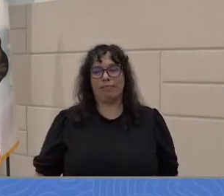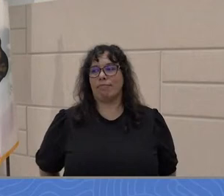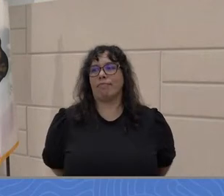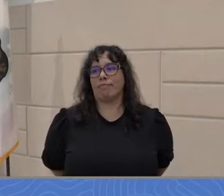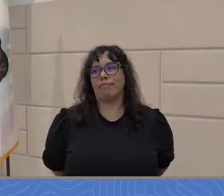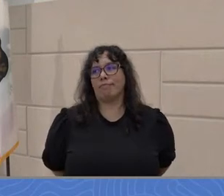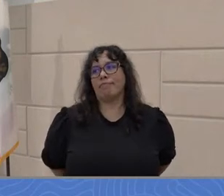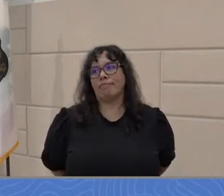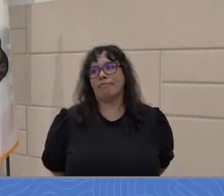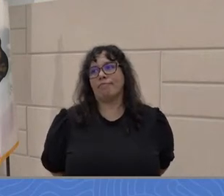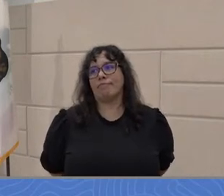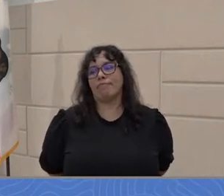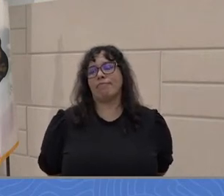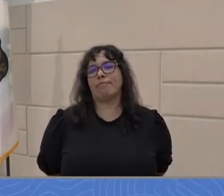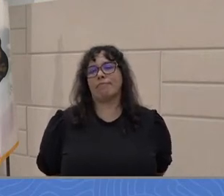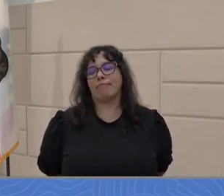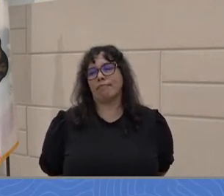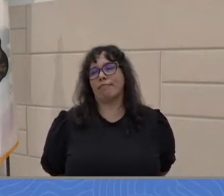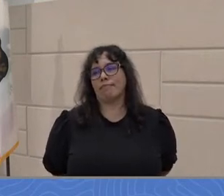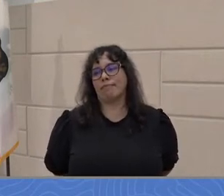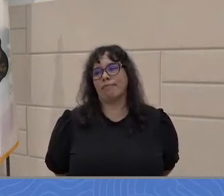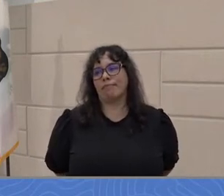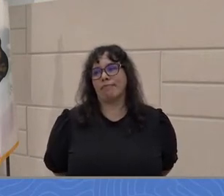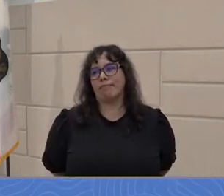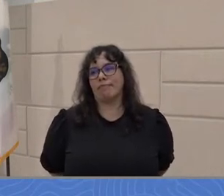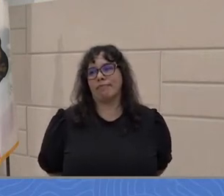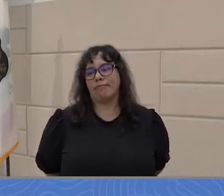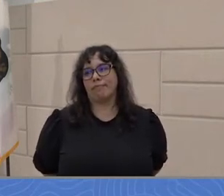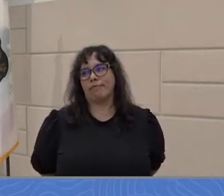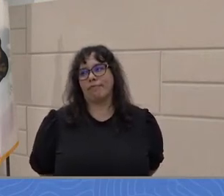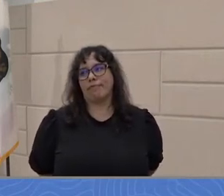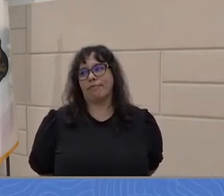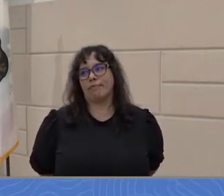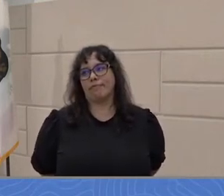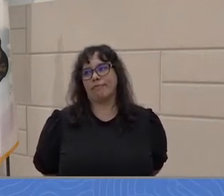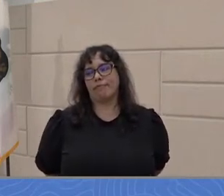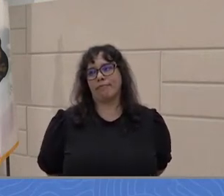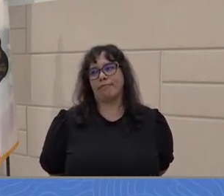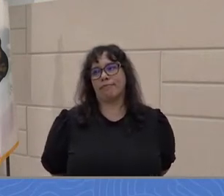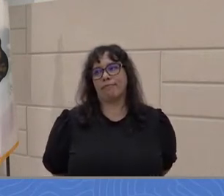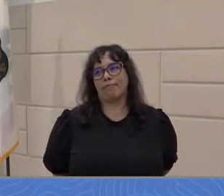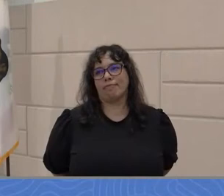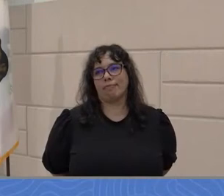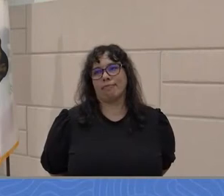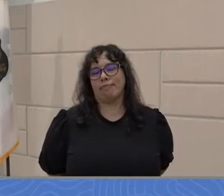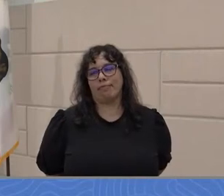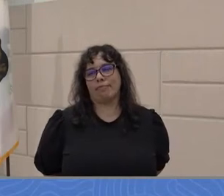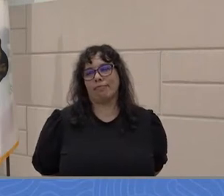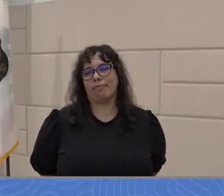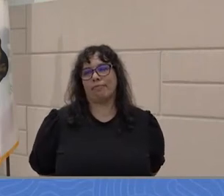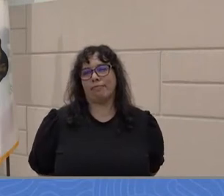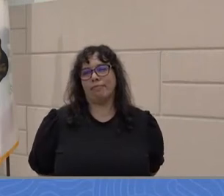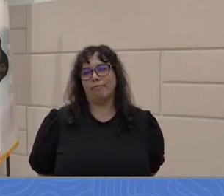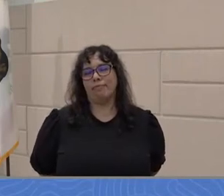ខ្ញុំនៅទីនេះទេកំពុងតែស្ដាប់ខ្ញុំ